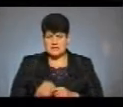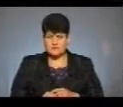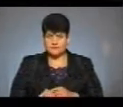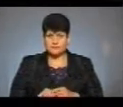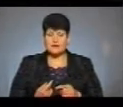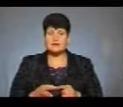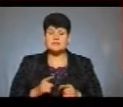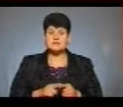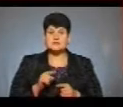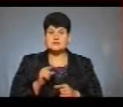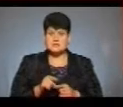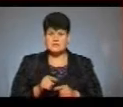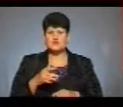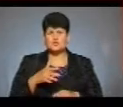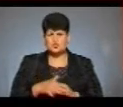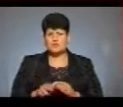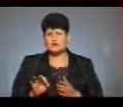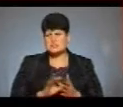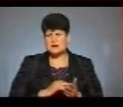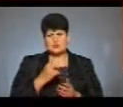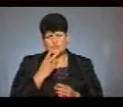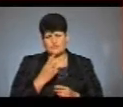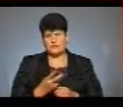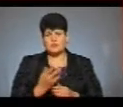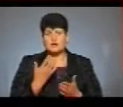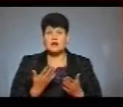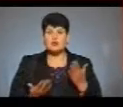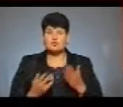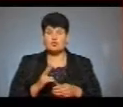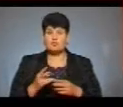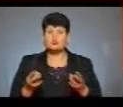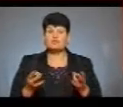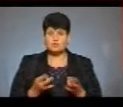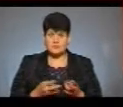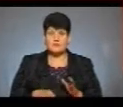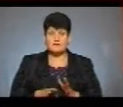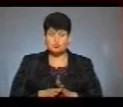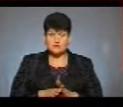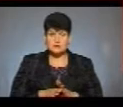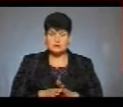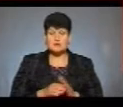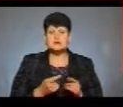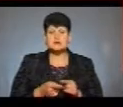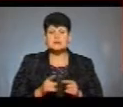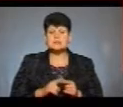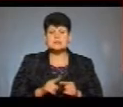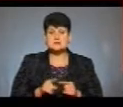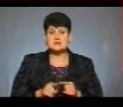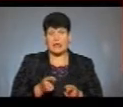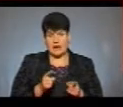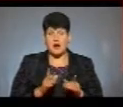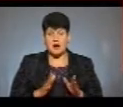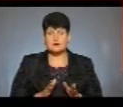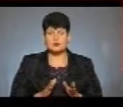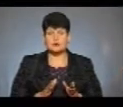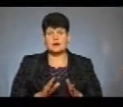Це зрозуміло, відразу видно. Якщо комусь потрібна така відпустка, це, звичайно, реально.